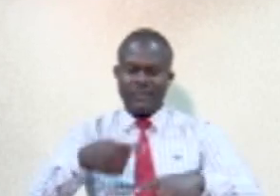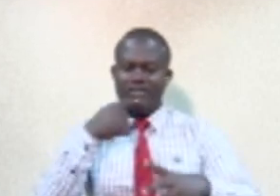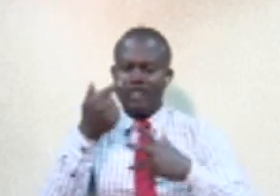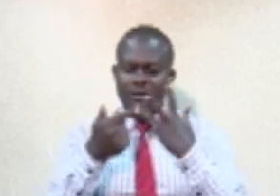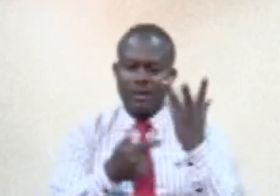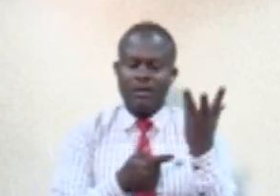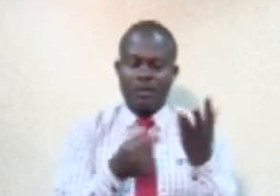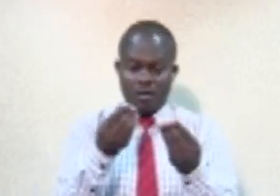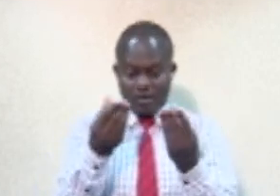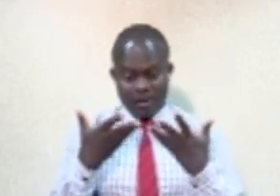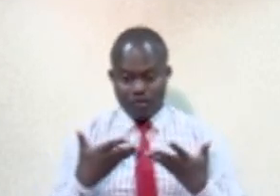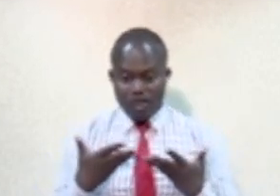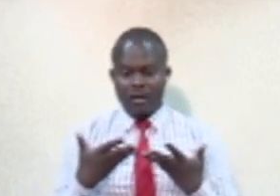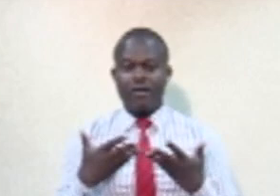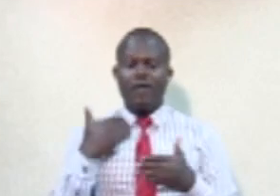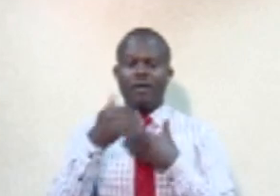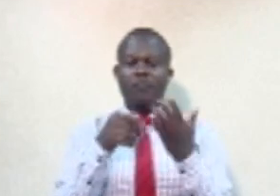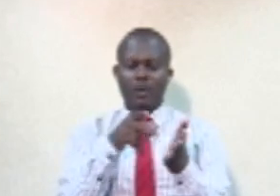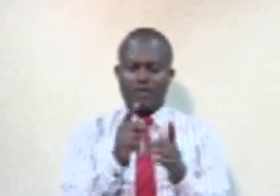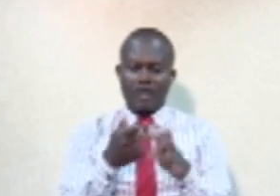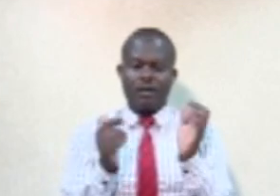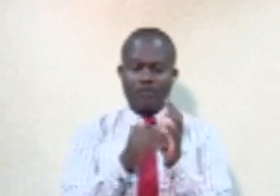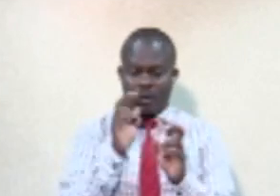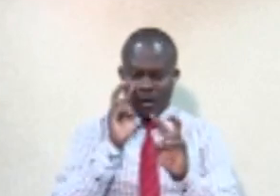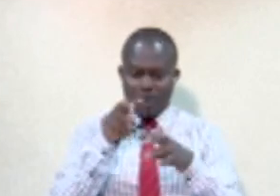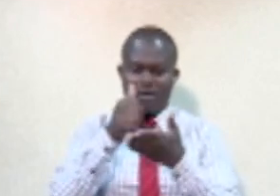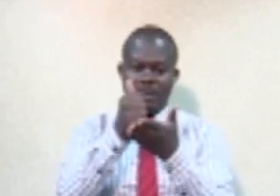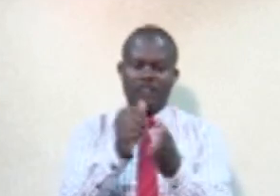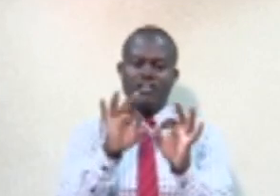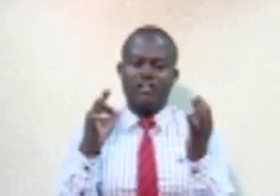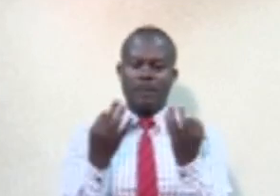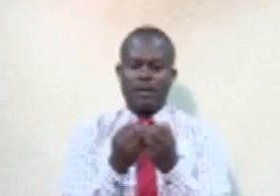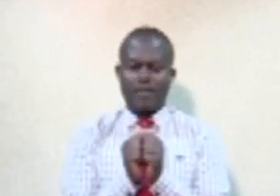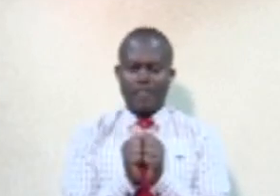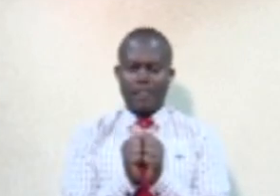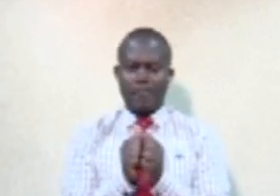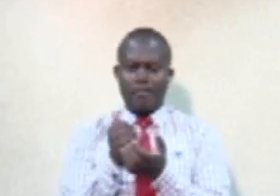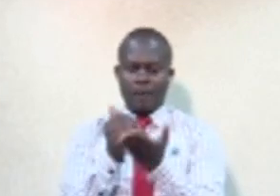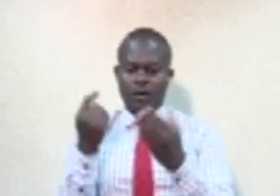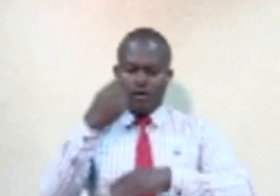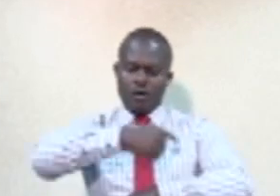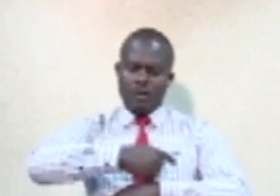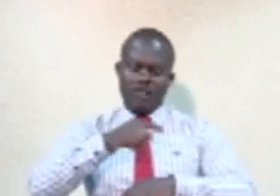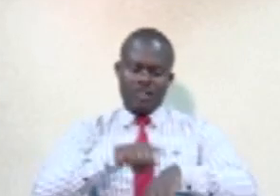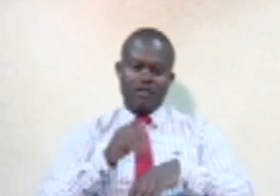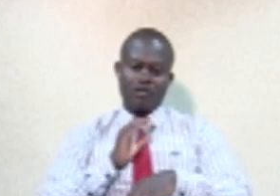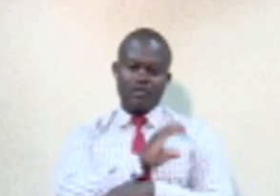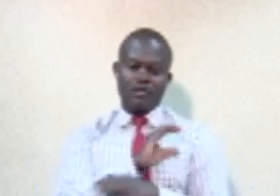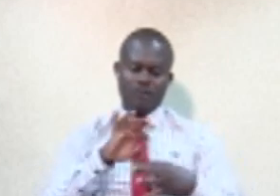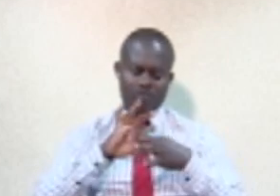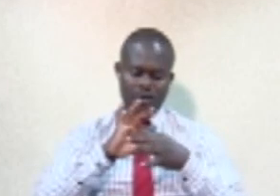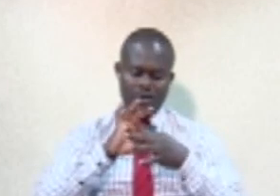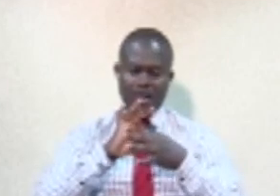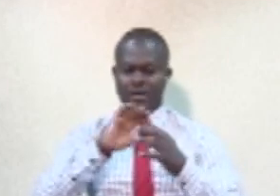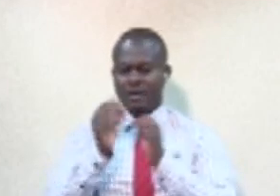runaka baratugeneye ukabihaha kandi ukabona birafasha famiye kuri iki gicamunsi ubwo komisiyo y'ubanye n'amahanga